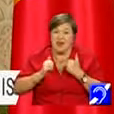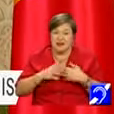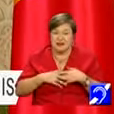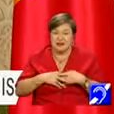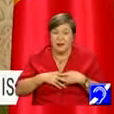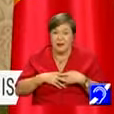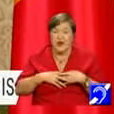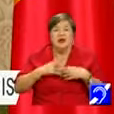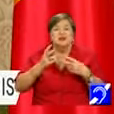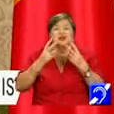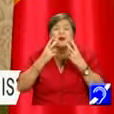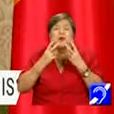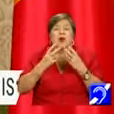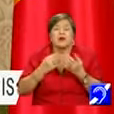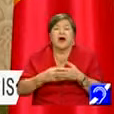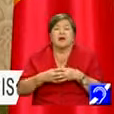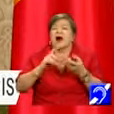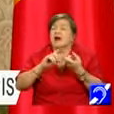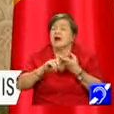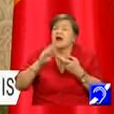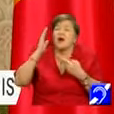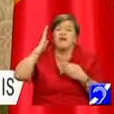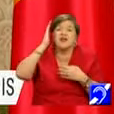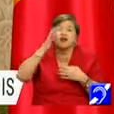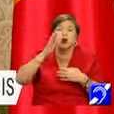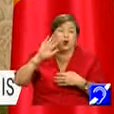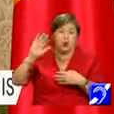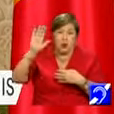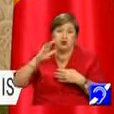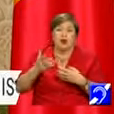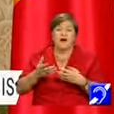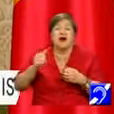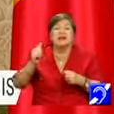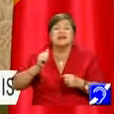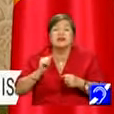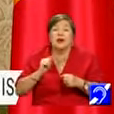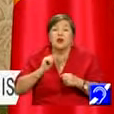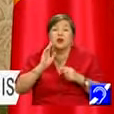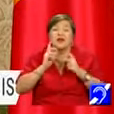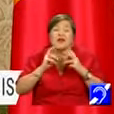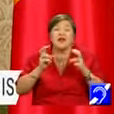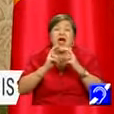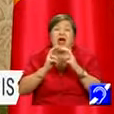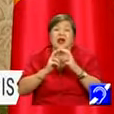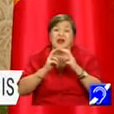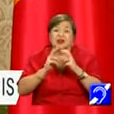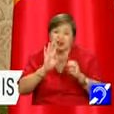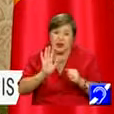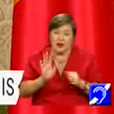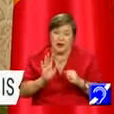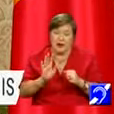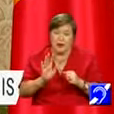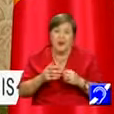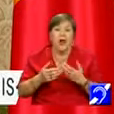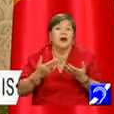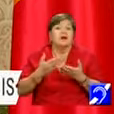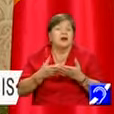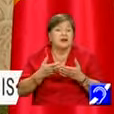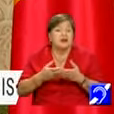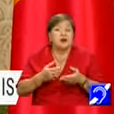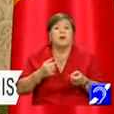de care depinde viitorul Republicii Moldova este securitatea energetică. În context,